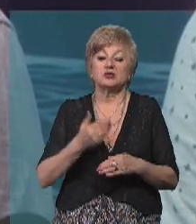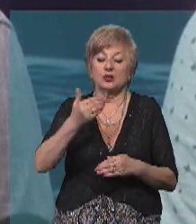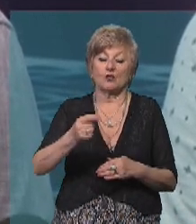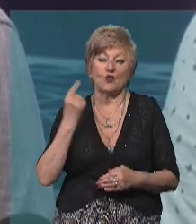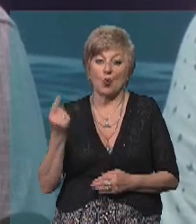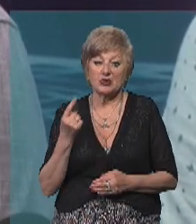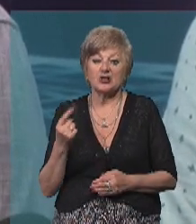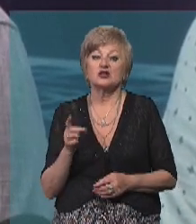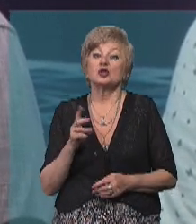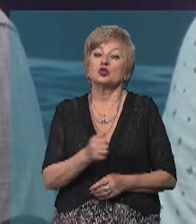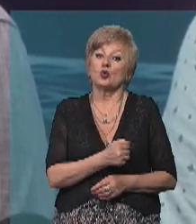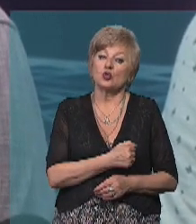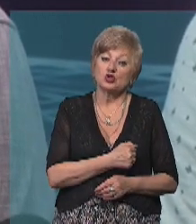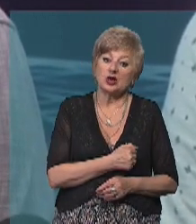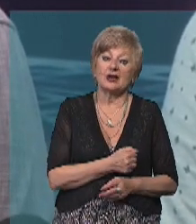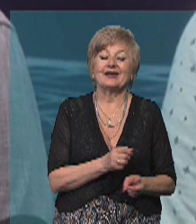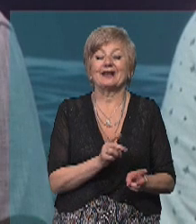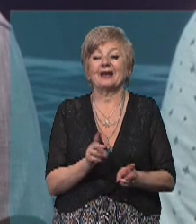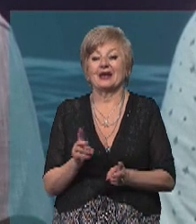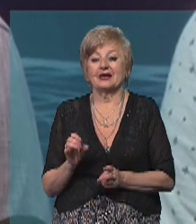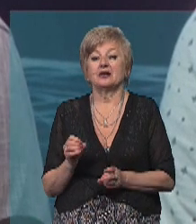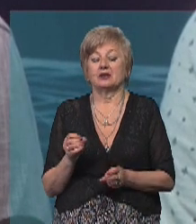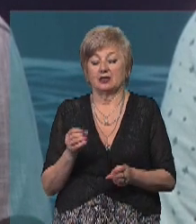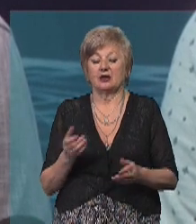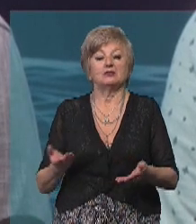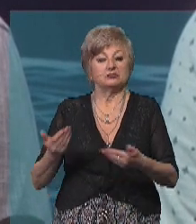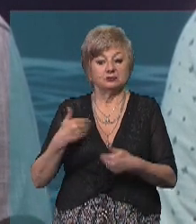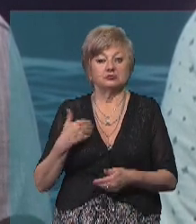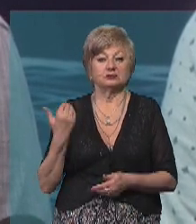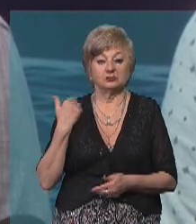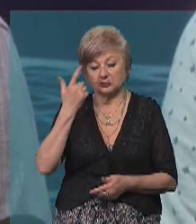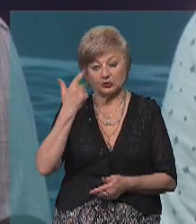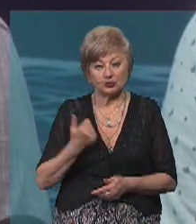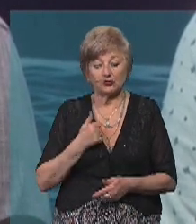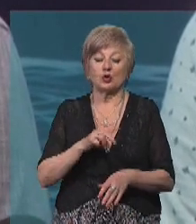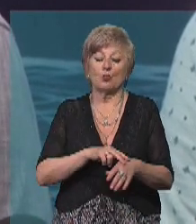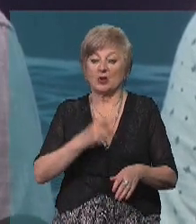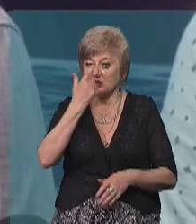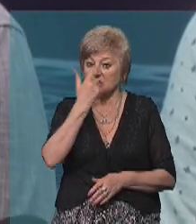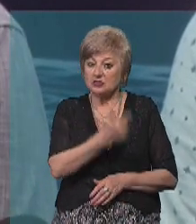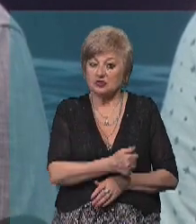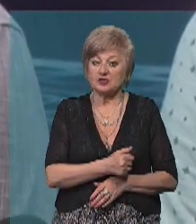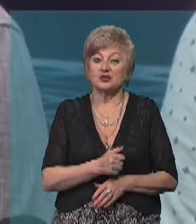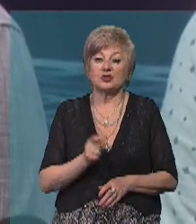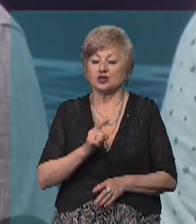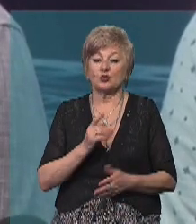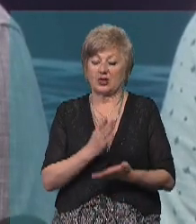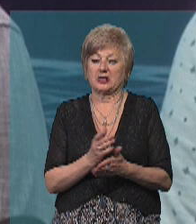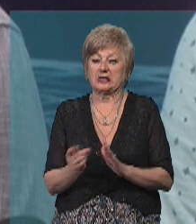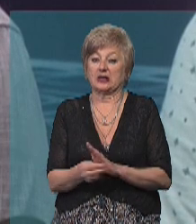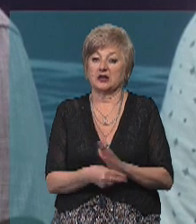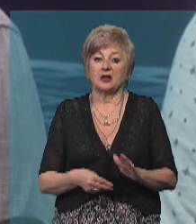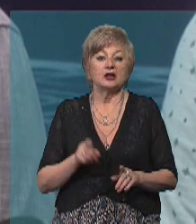області. Але, на жаль, ті звернення, що до нас надходили, знаємо, і до поліції звертались щодо наявної агітації, вони